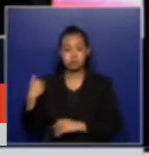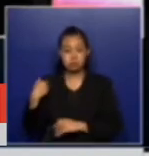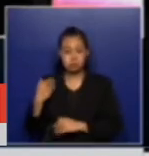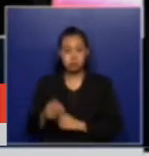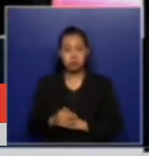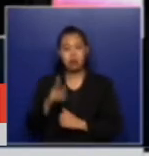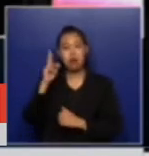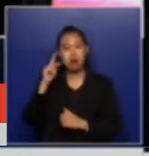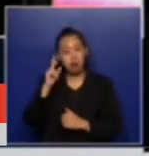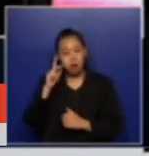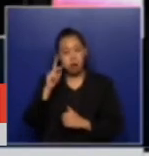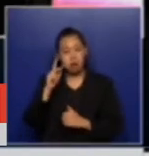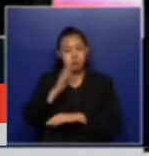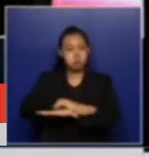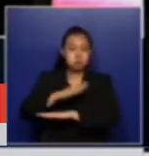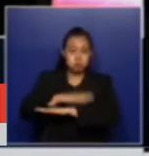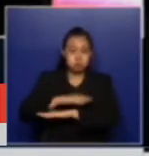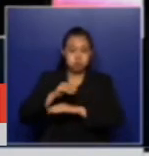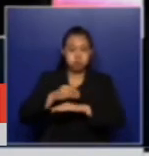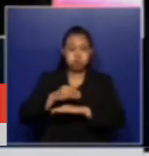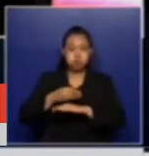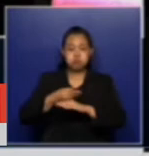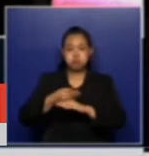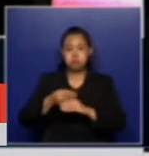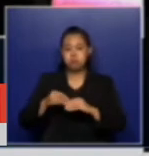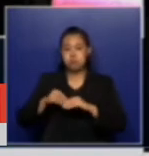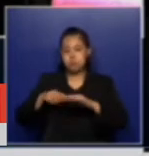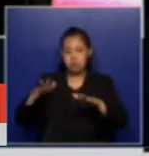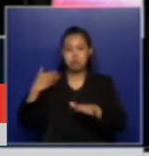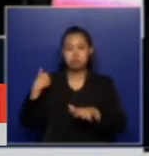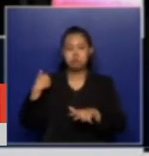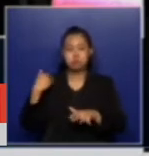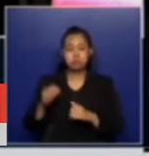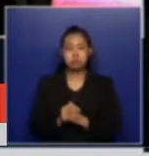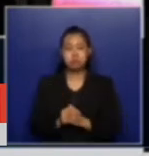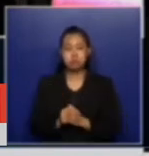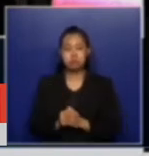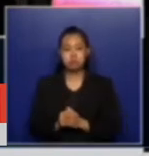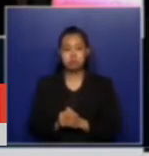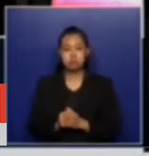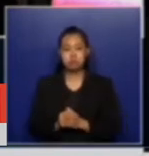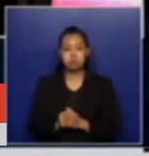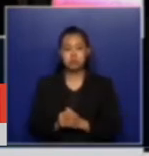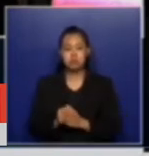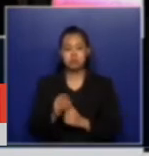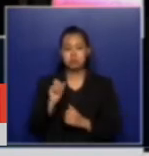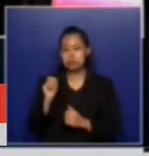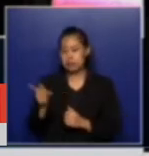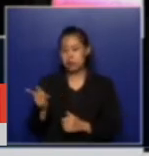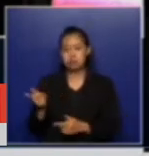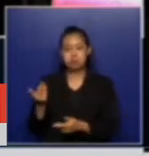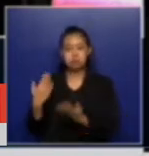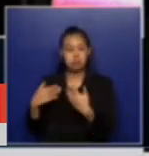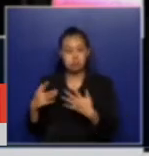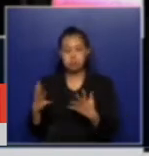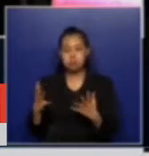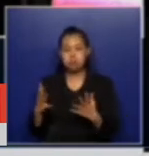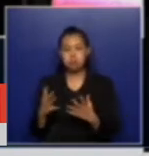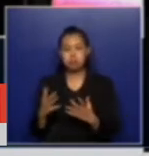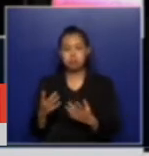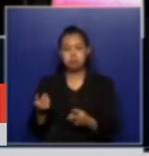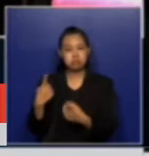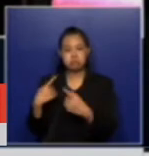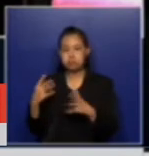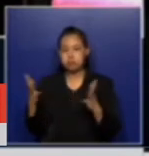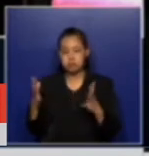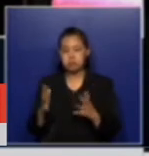าวตามหน้าหนังสือพิมพ์นั่นก็เห็นได้ชัดนะครับว่ามีมากบ่อยๆว่าเลิกจ้างต่างคนต่างก็กอดกอกันร้องห่มร้